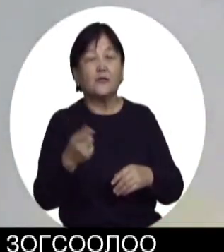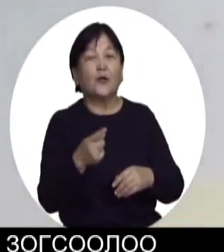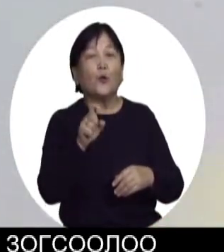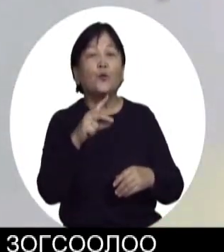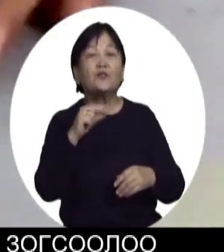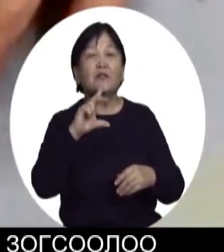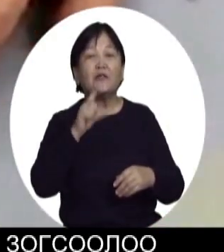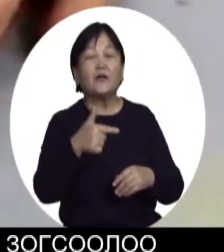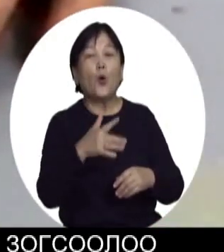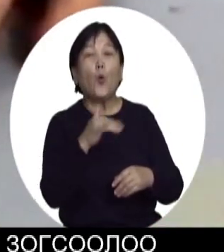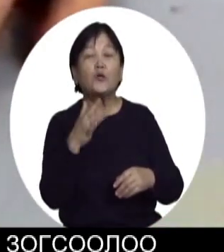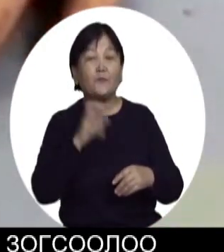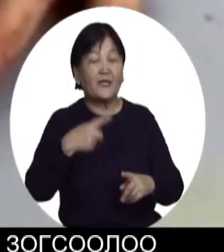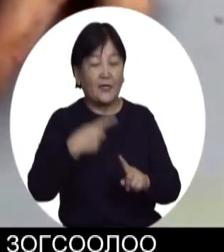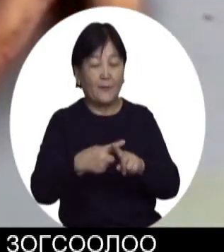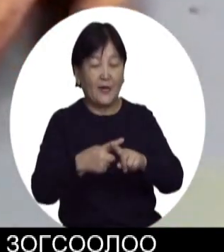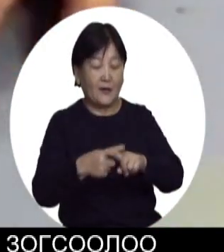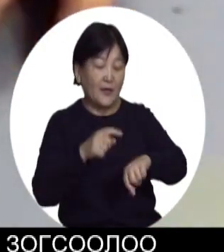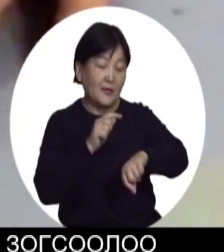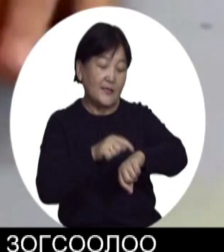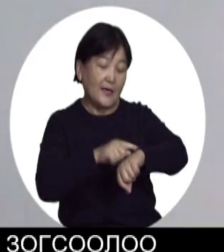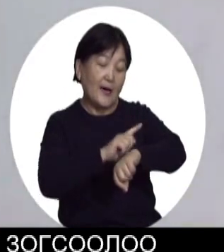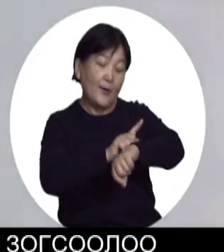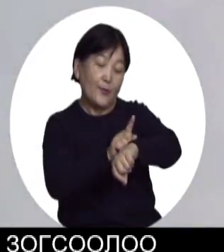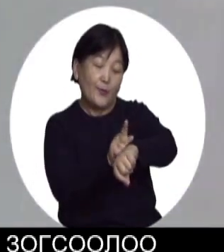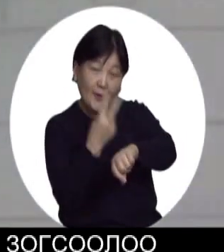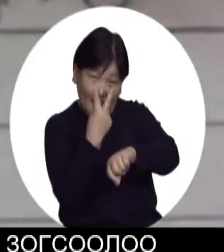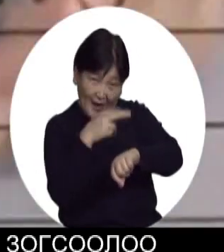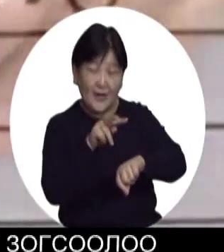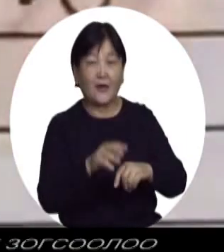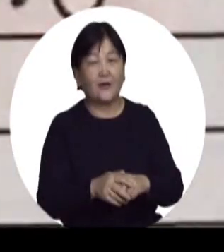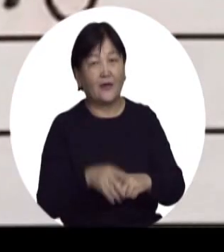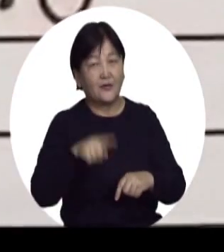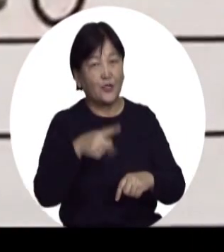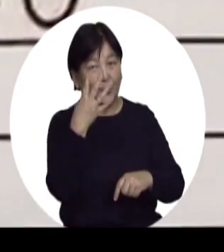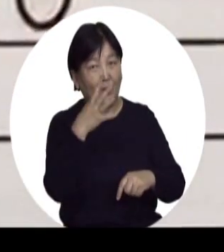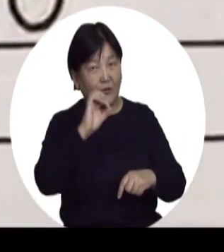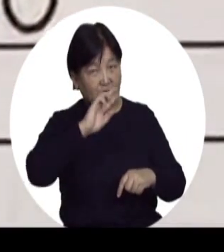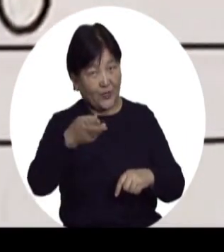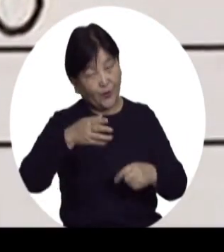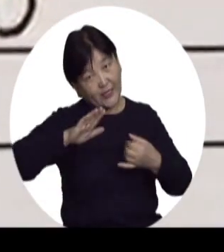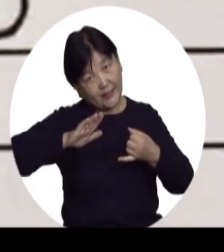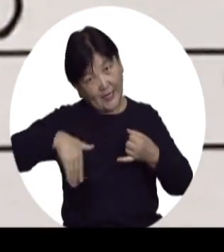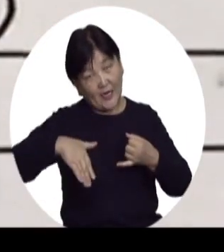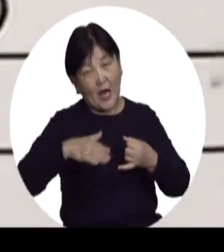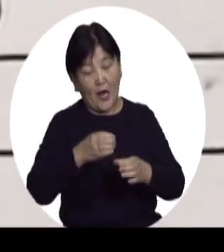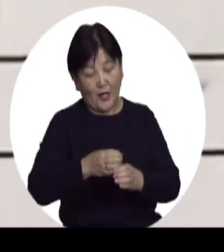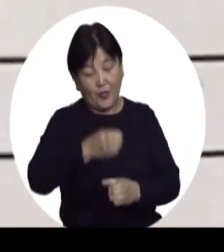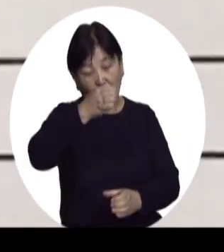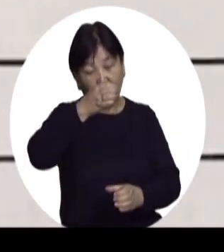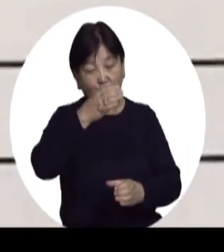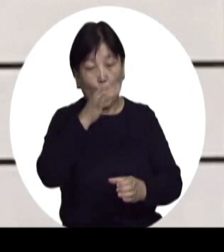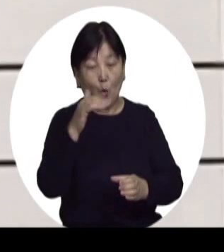уусмлаа нэмээд хугацаагаа хэмжинэ. За ингээд нэг 4 орчим секундын дараа уусмал